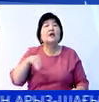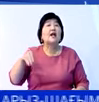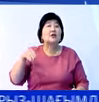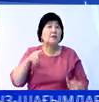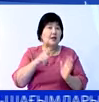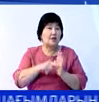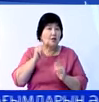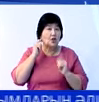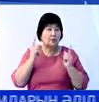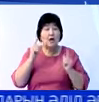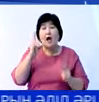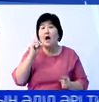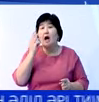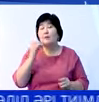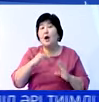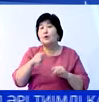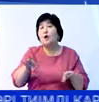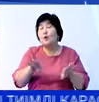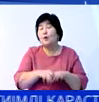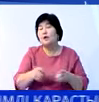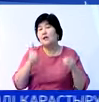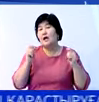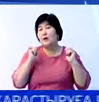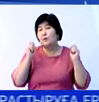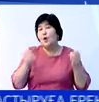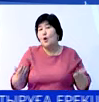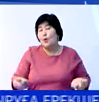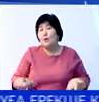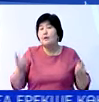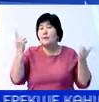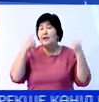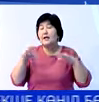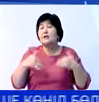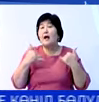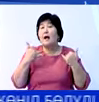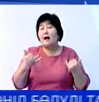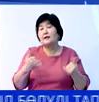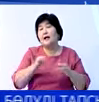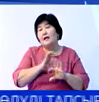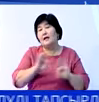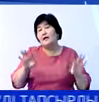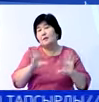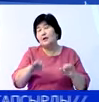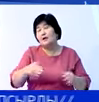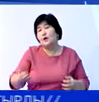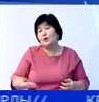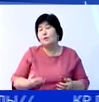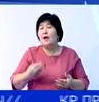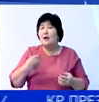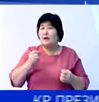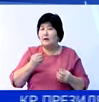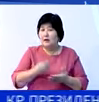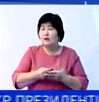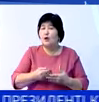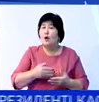70 жаста. Қармақшы ауданында осыған орай мерейтой иесінің өмір мен шығармашылығына арналған ғибратқа толы ғұмыр, қажырлы ғалым,